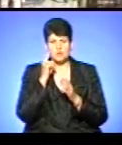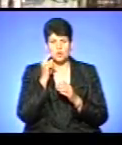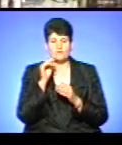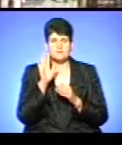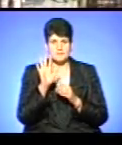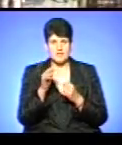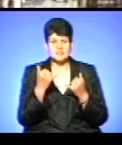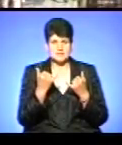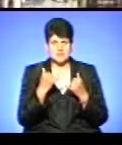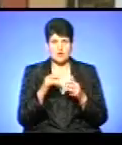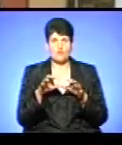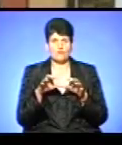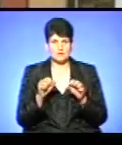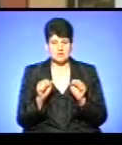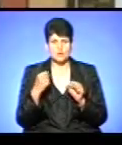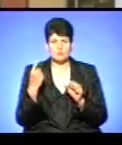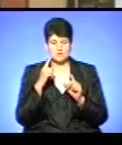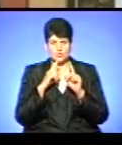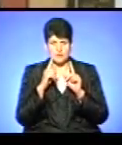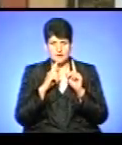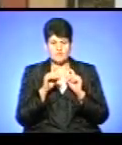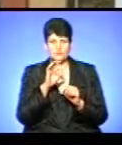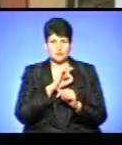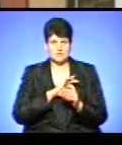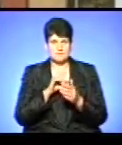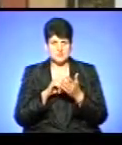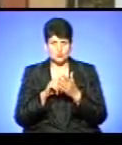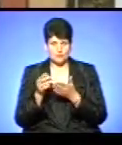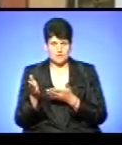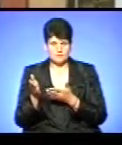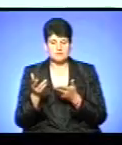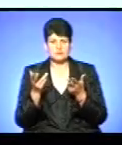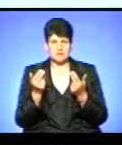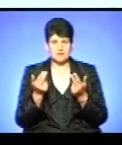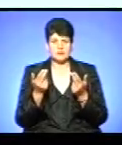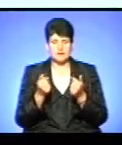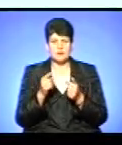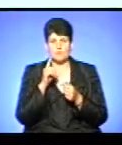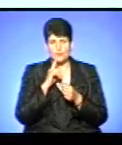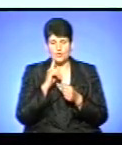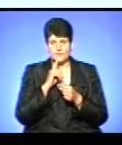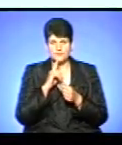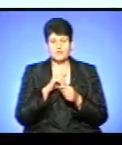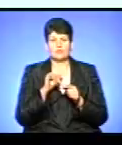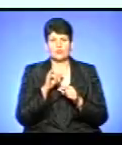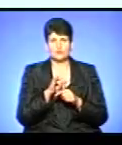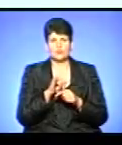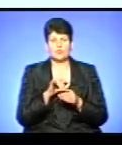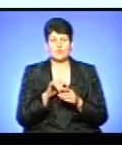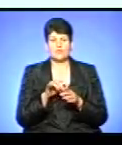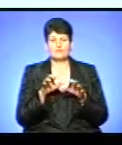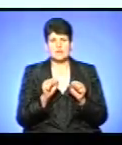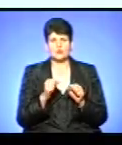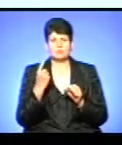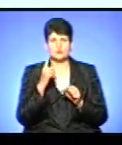5 зараз у власності обласної ради, але в користуванні міської, правильно? Так, воно зараз у власності обласної